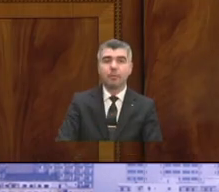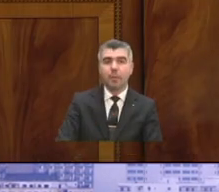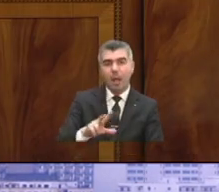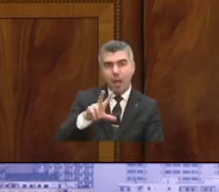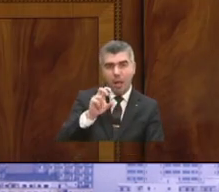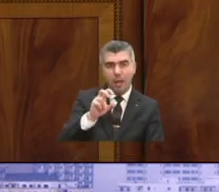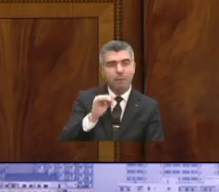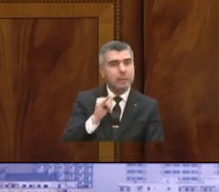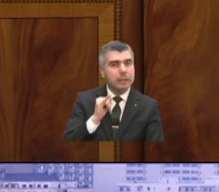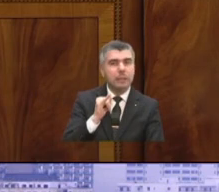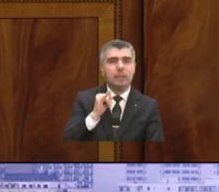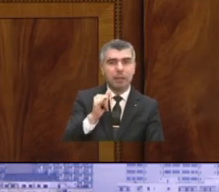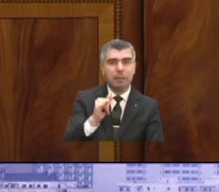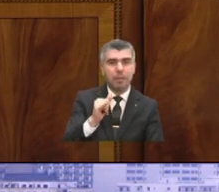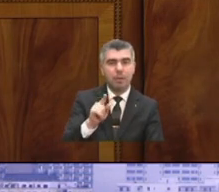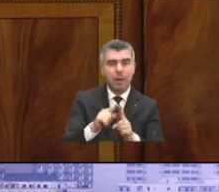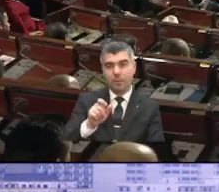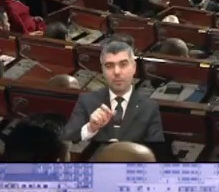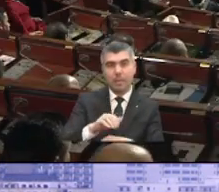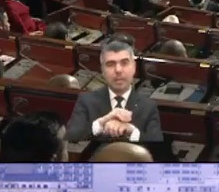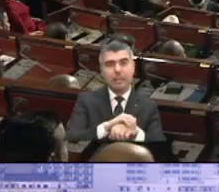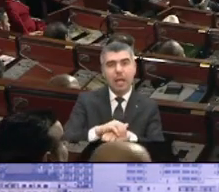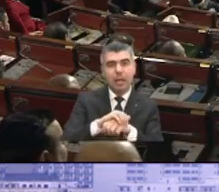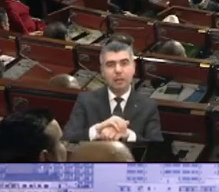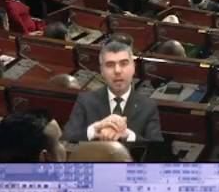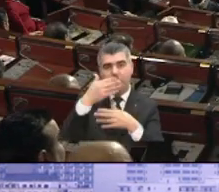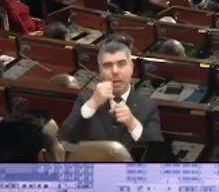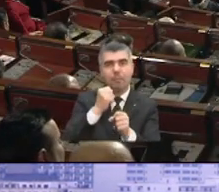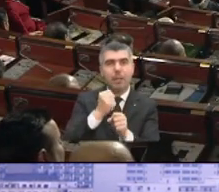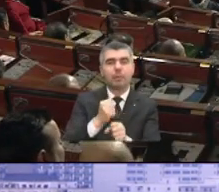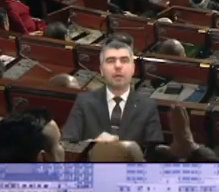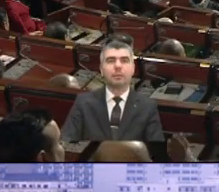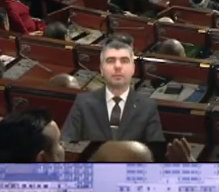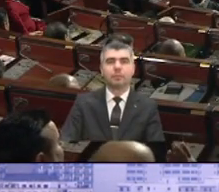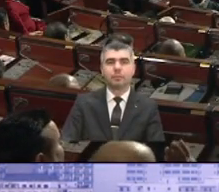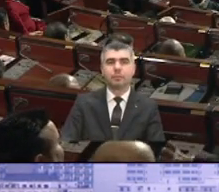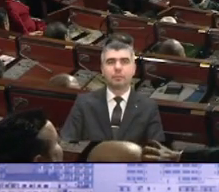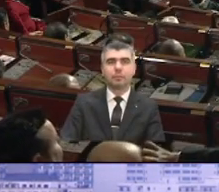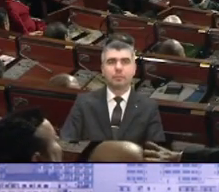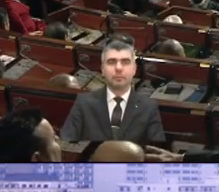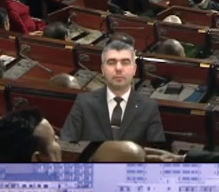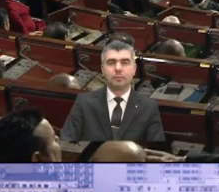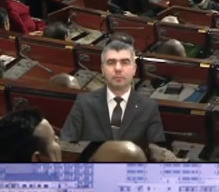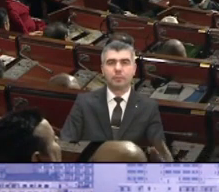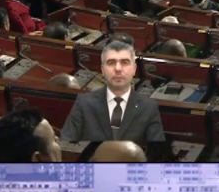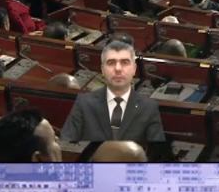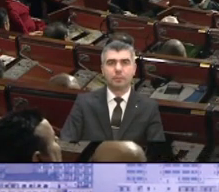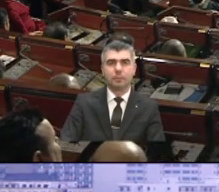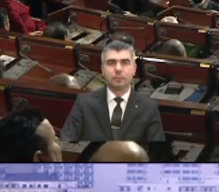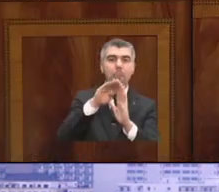القطاعيه الاستراتيجيه العمل الاولويات الى التوازنات السياسيه الى غير ذلك اذا